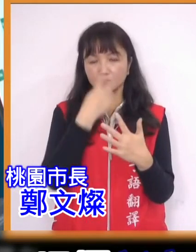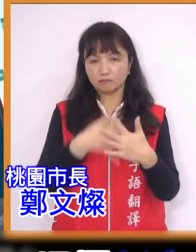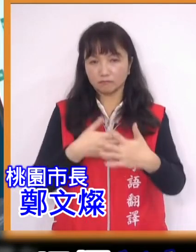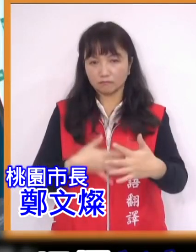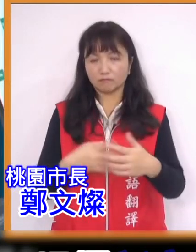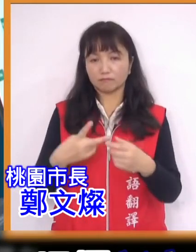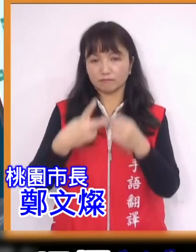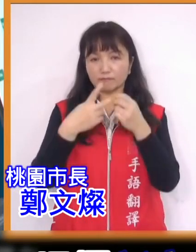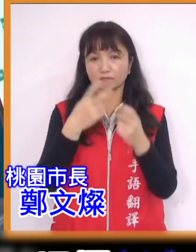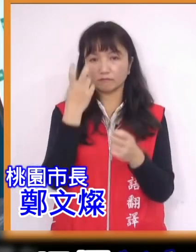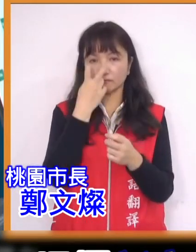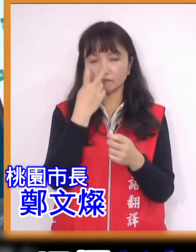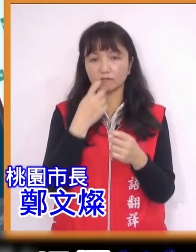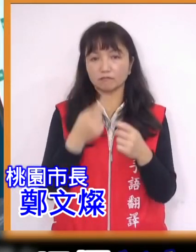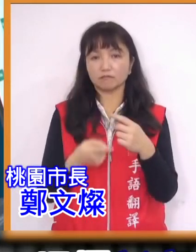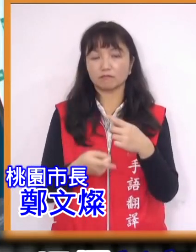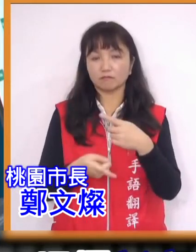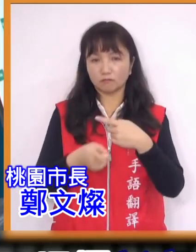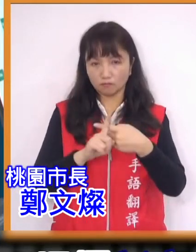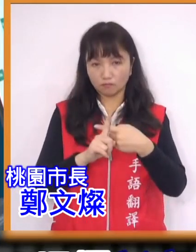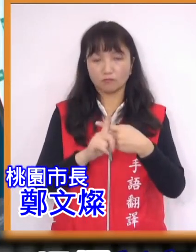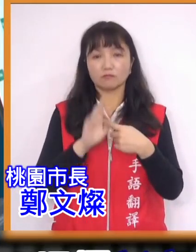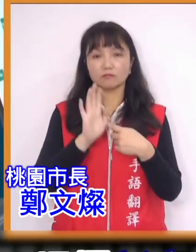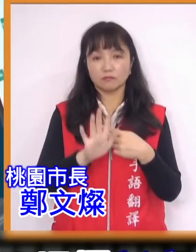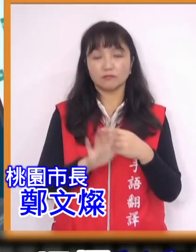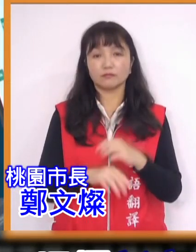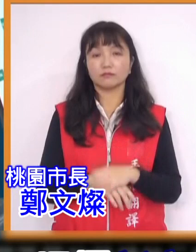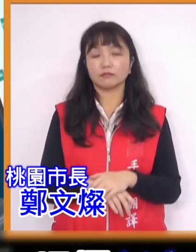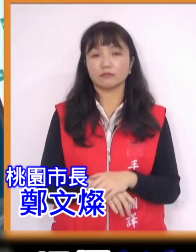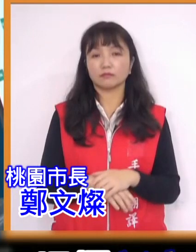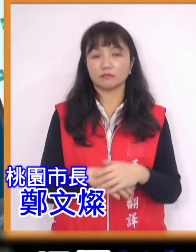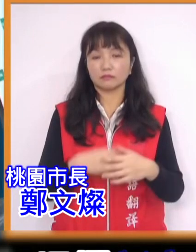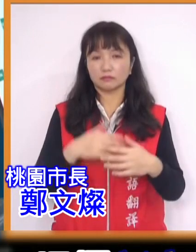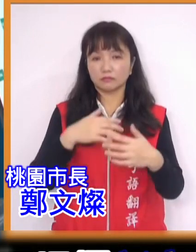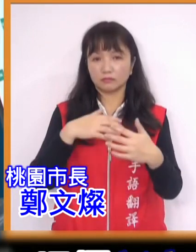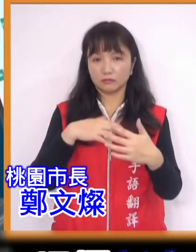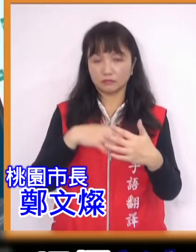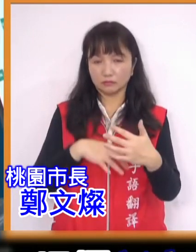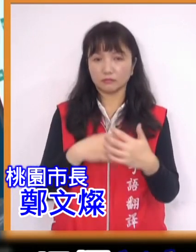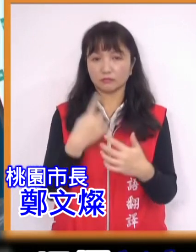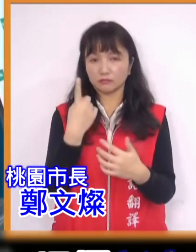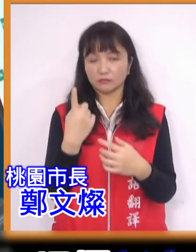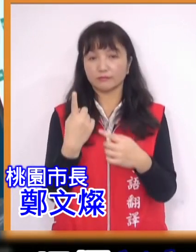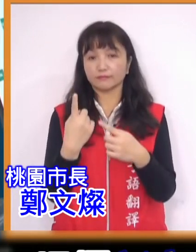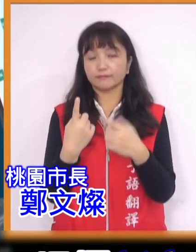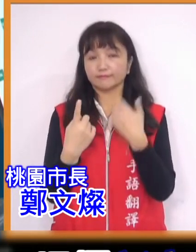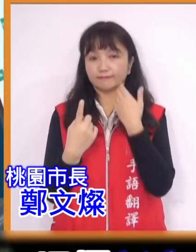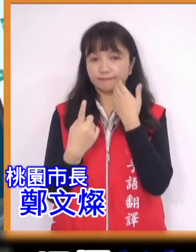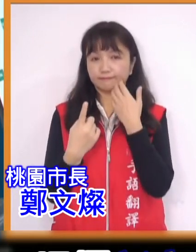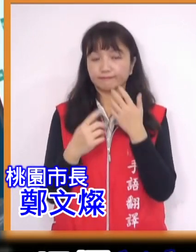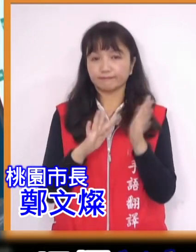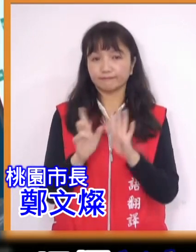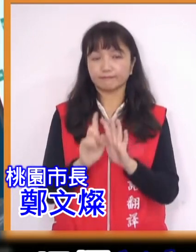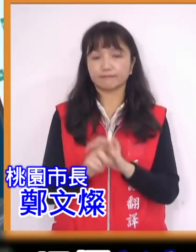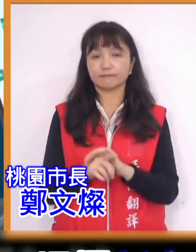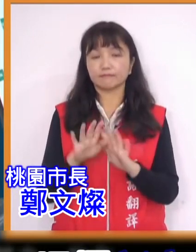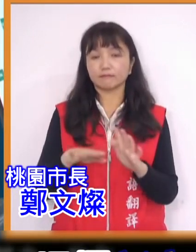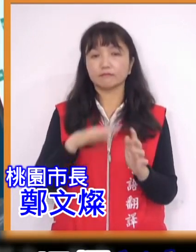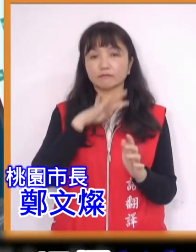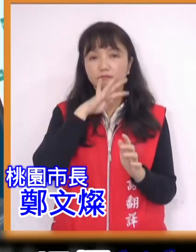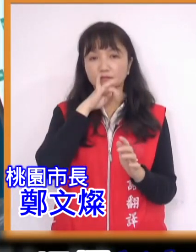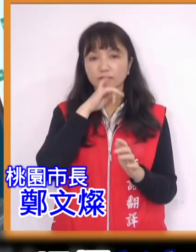为阳性。那其中一位在这个